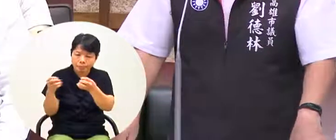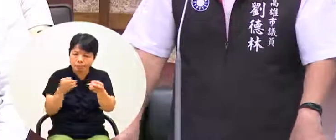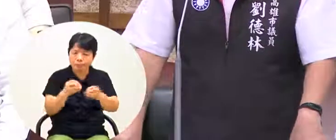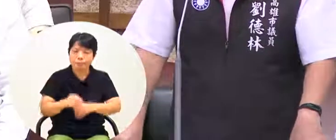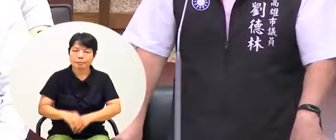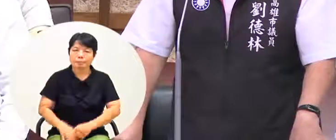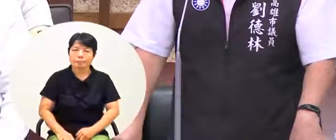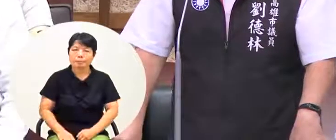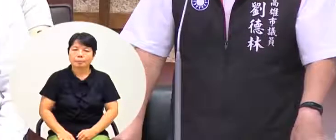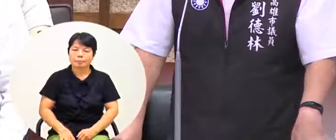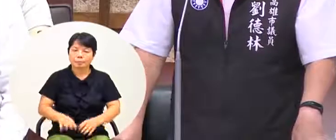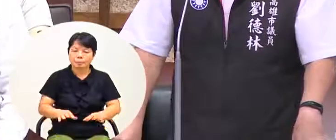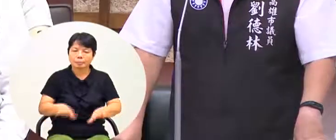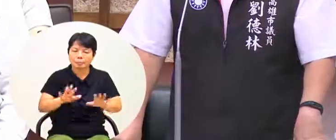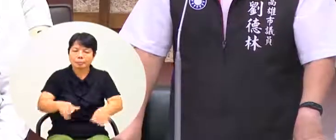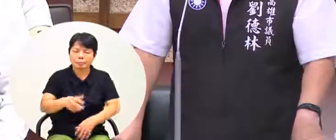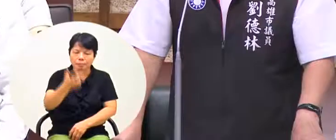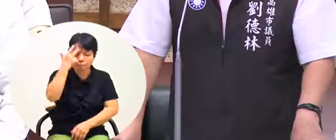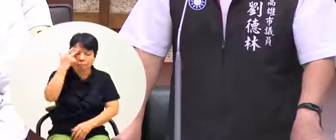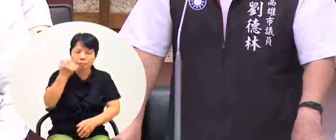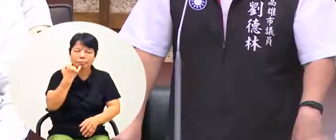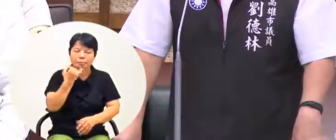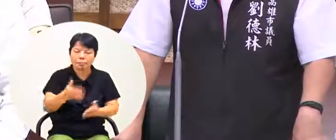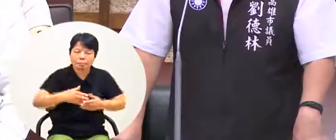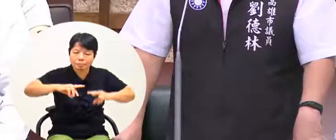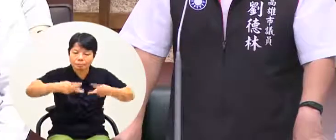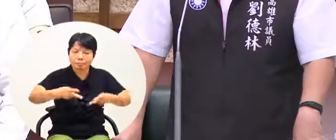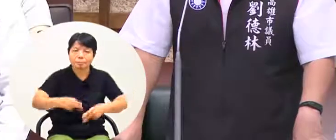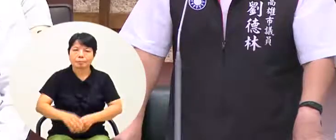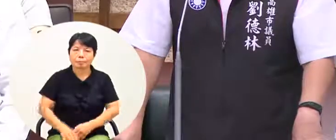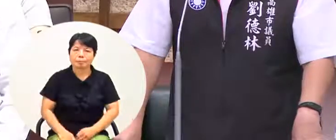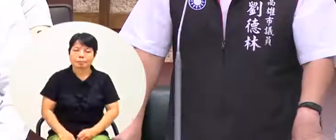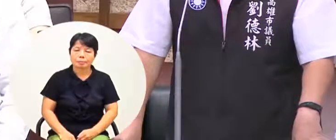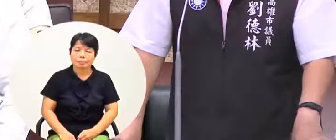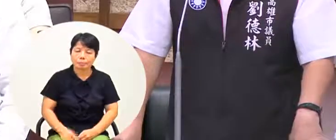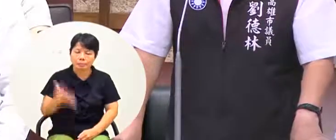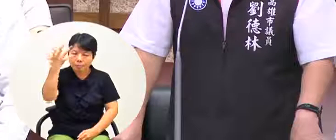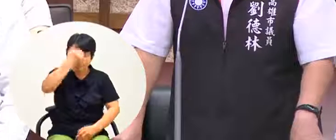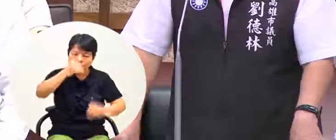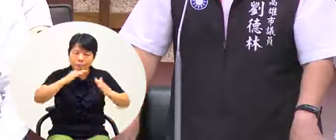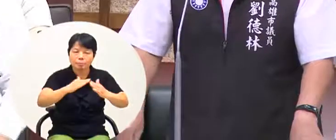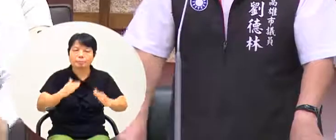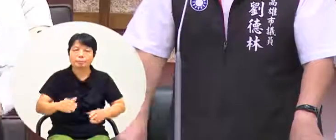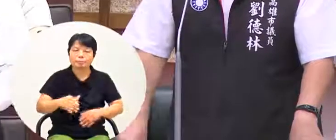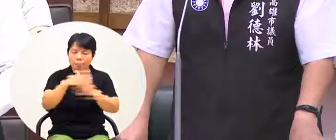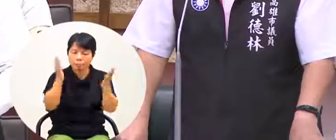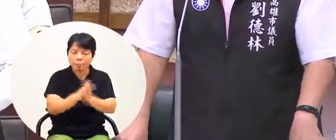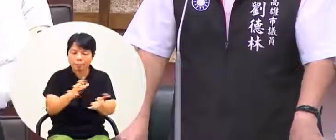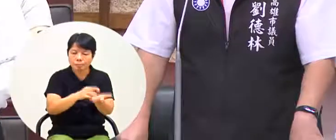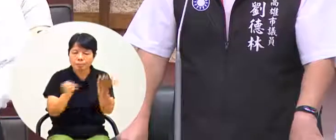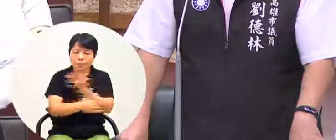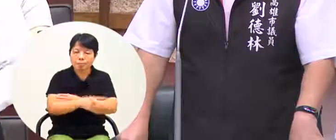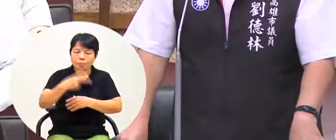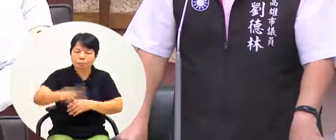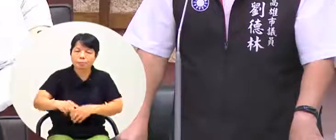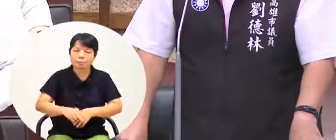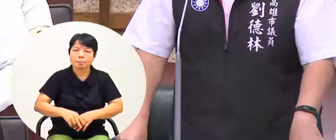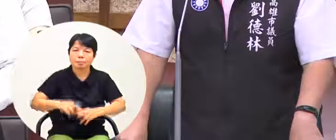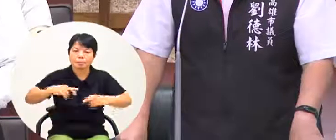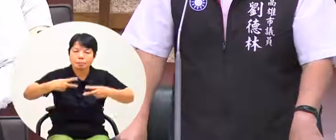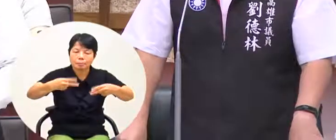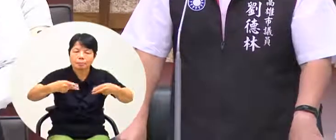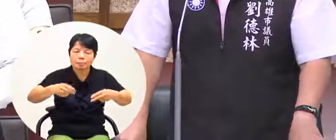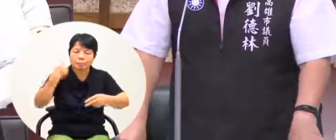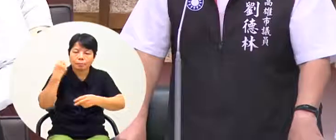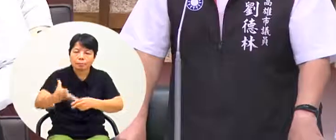放宽一点。 那个旧有的建筑你如果全部拆掉重新改建，那就是依照现在的法